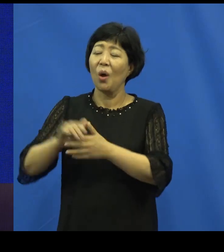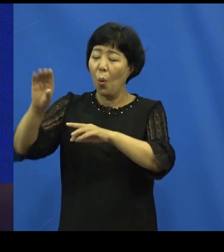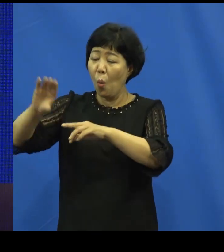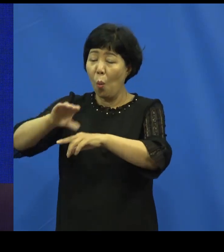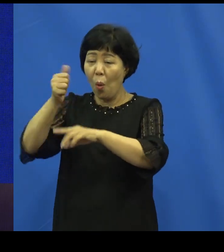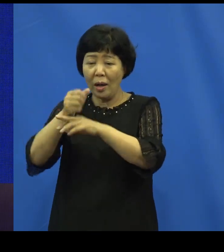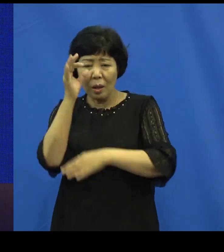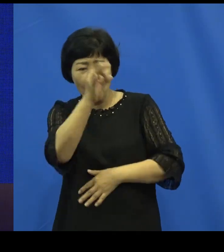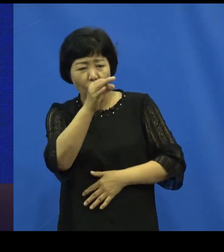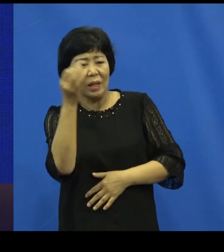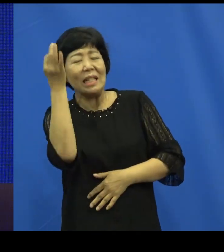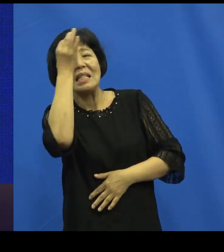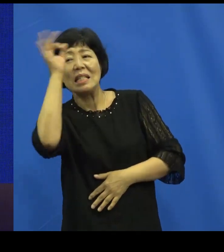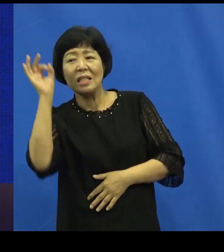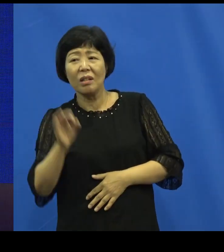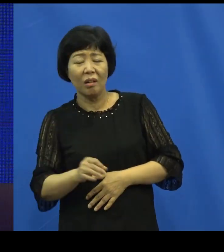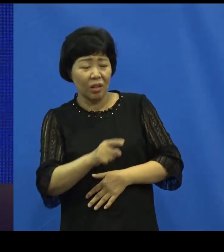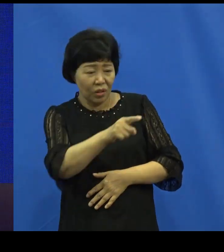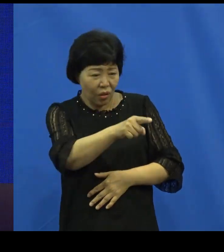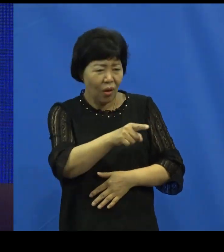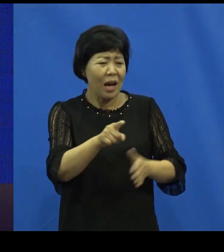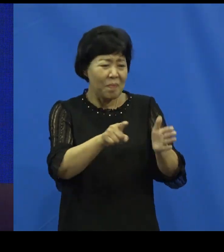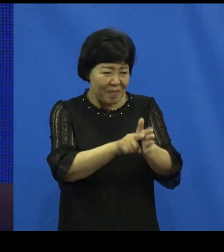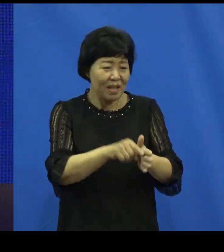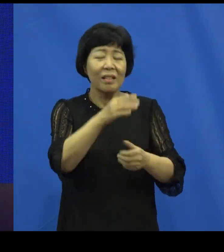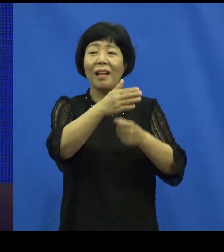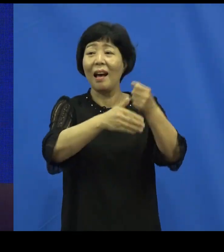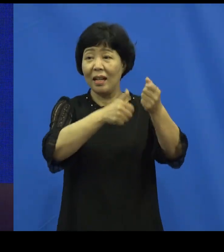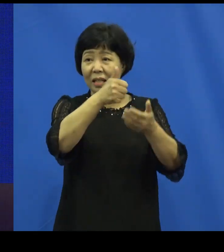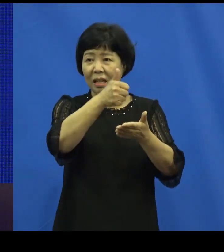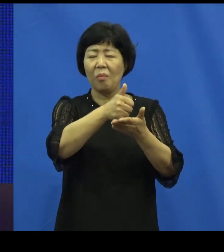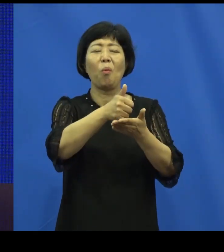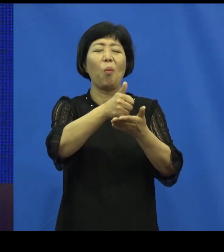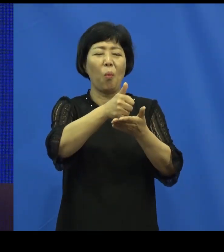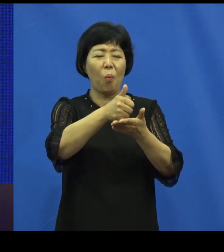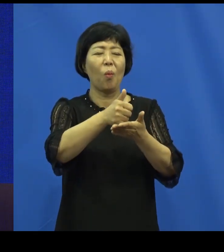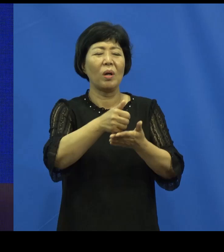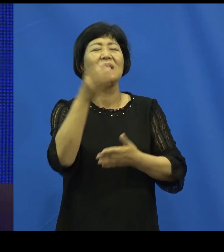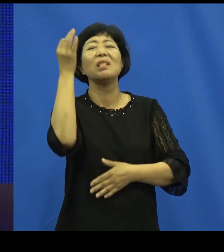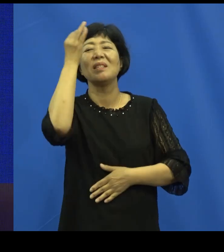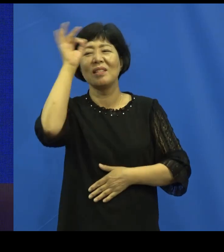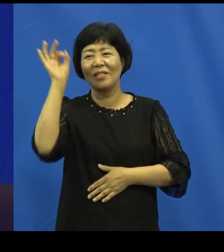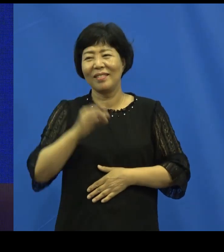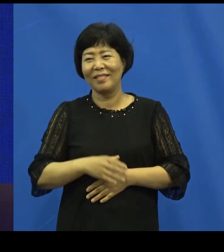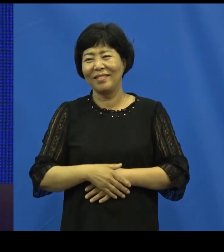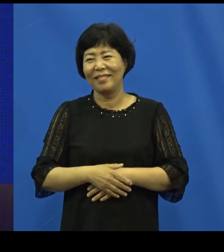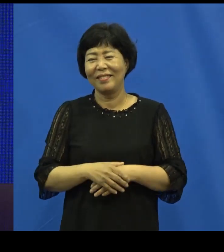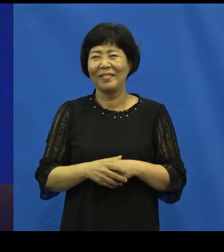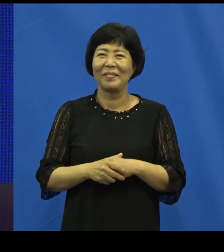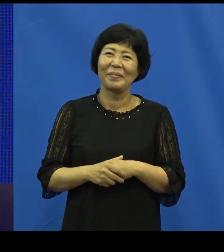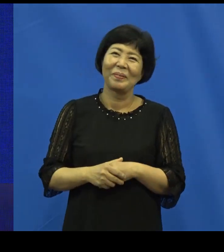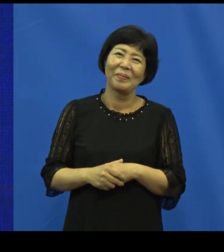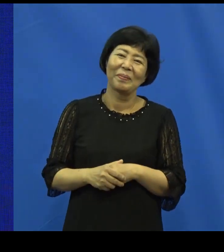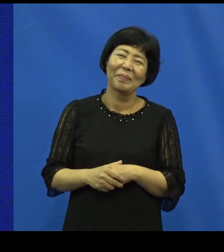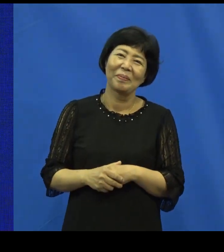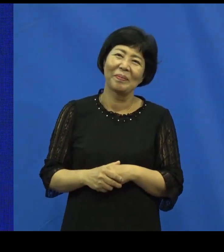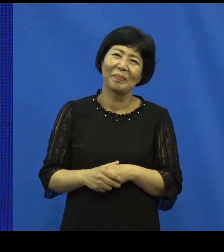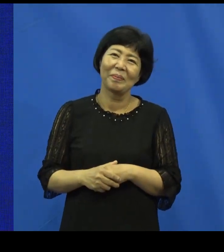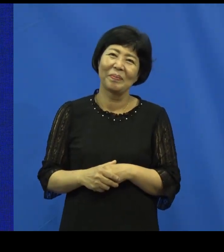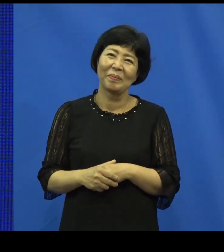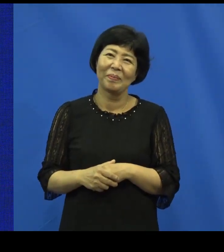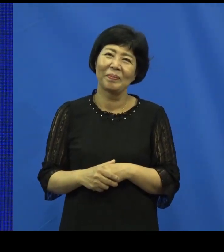인정하느냐? 다니엘, 그가 자기의 하나님을 믿음으로 사자의 입에서